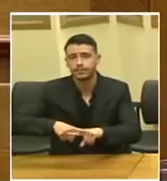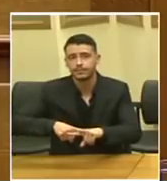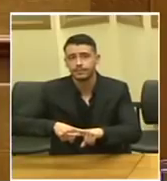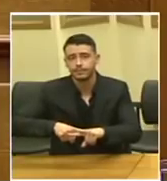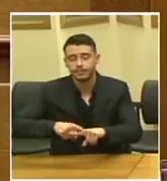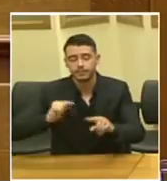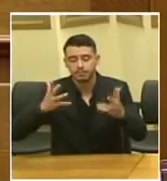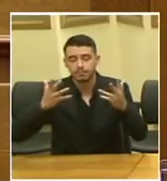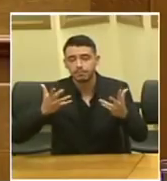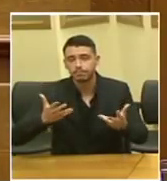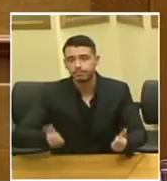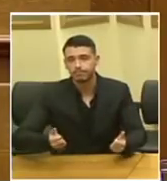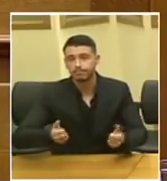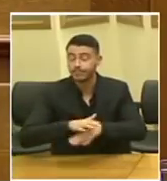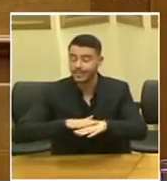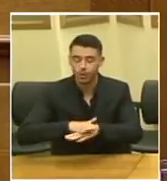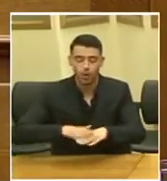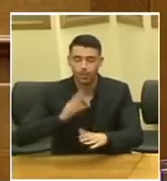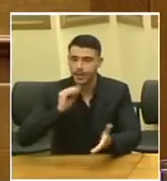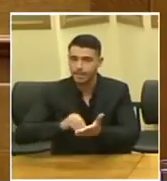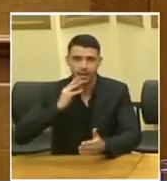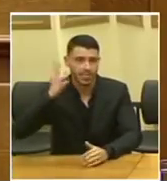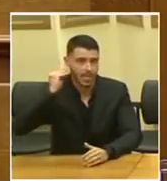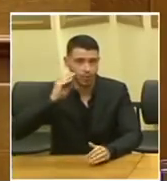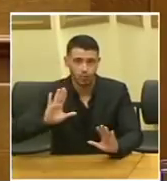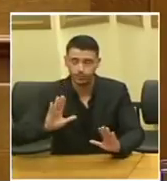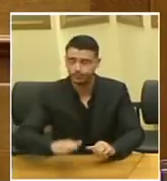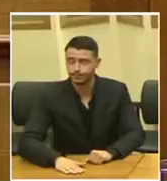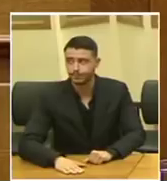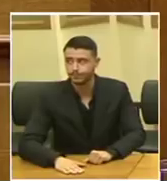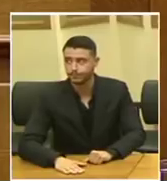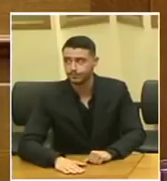τότε, υπερασπιζόμενος στην καθαρέμουσα. Για να είμαστε σαφείς.